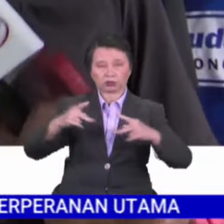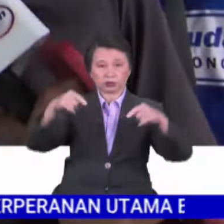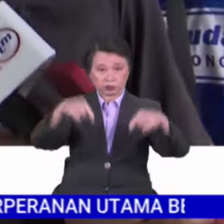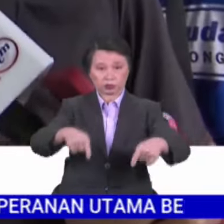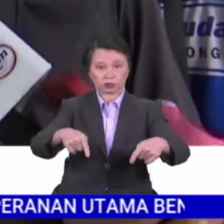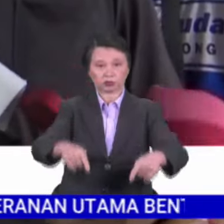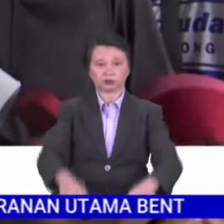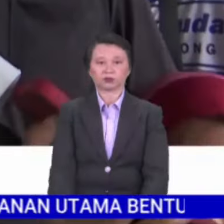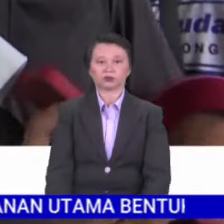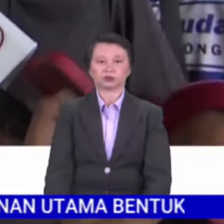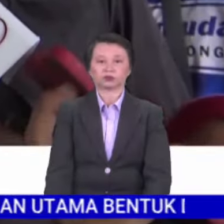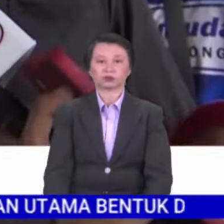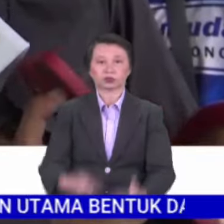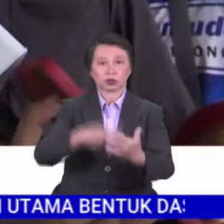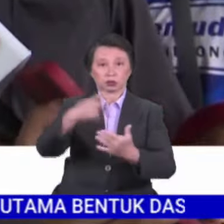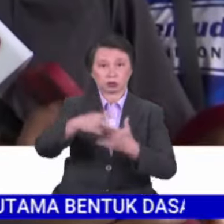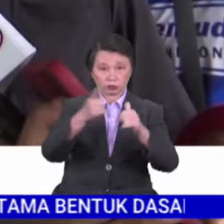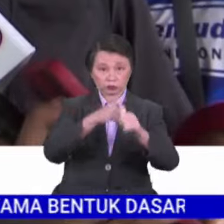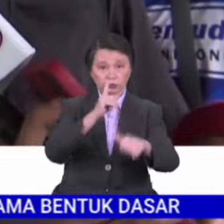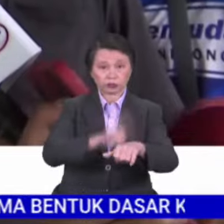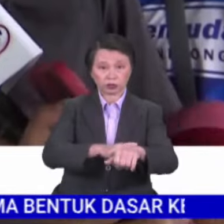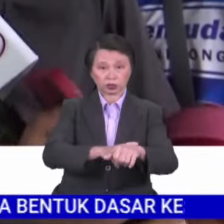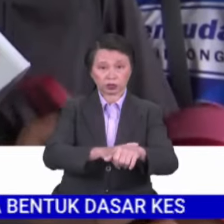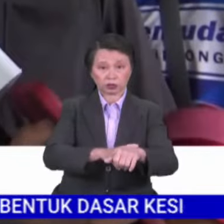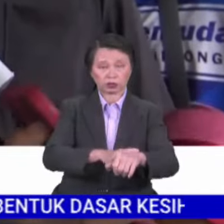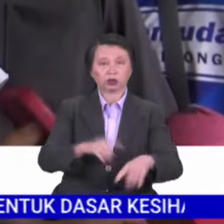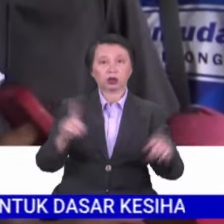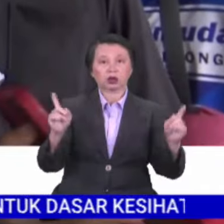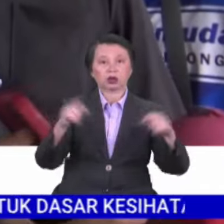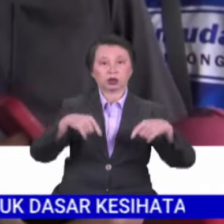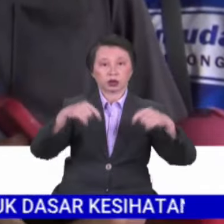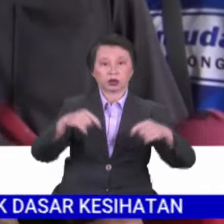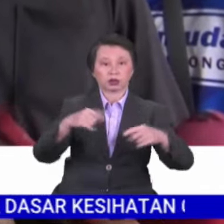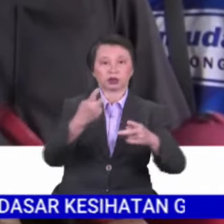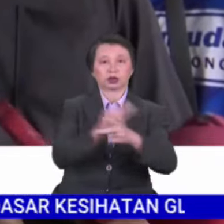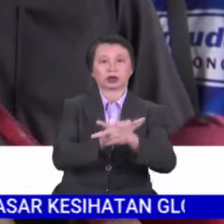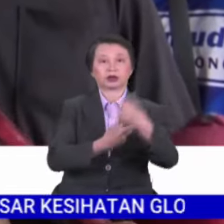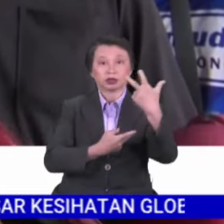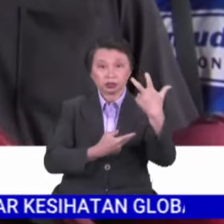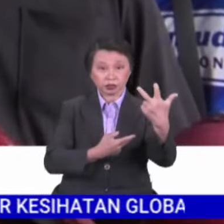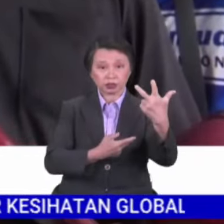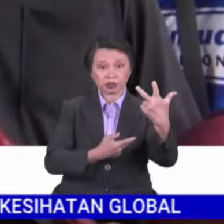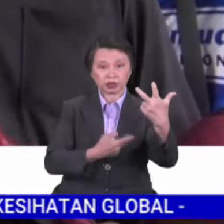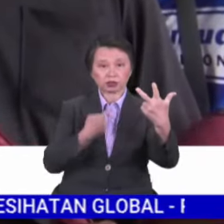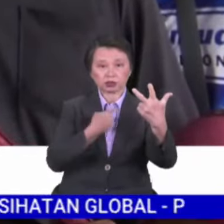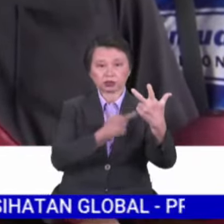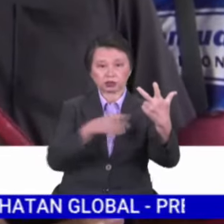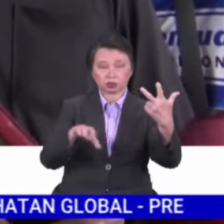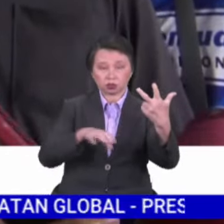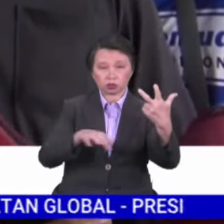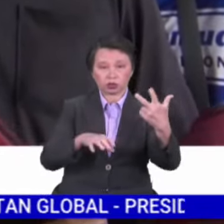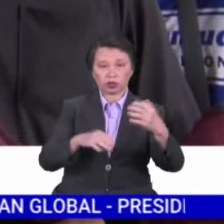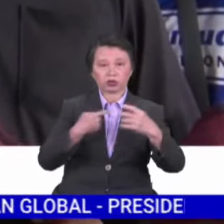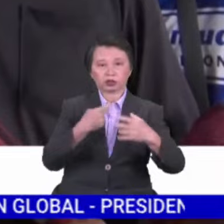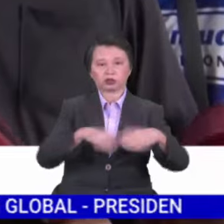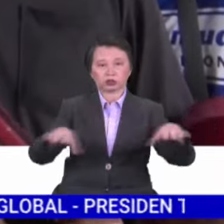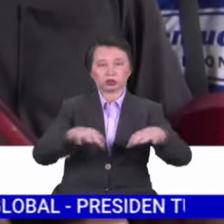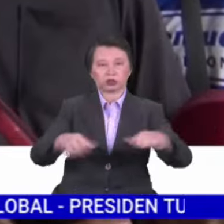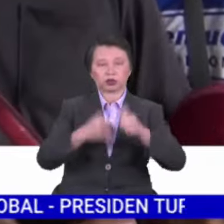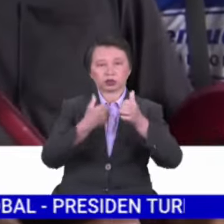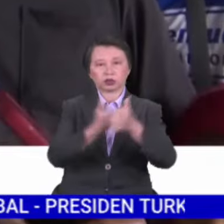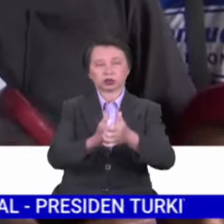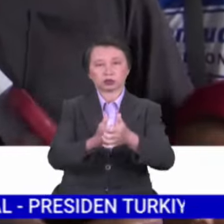ni. Program macam ni baru first time buat ke? Yang ni adalah program yang kali ketiga kita adakan. Kita buat secara berkala